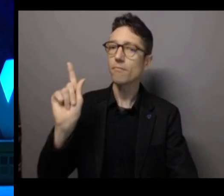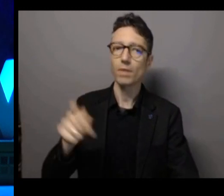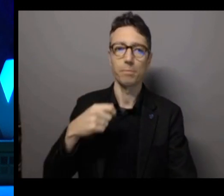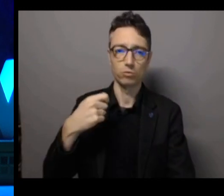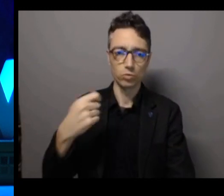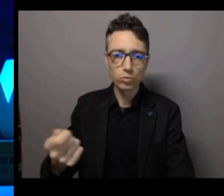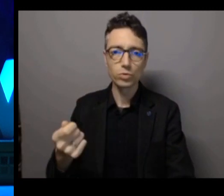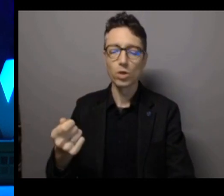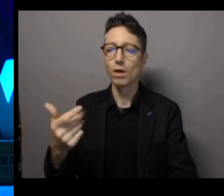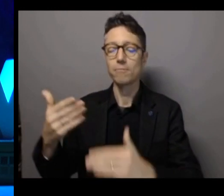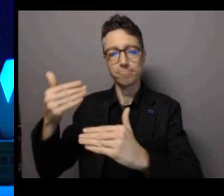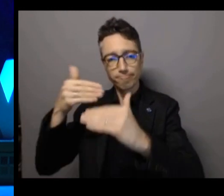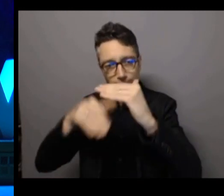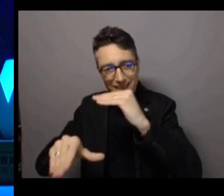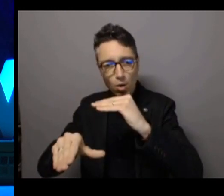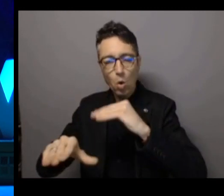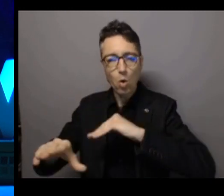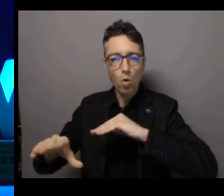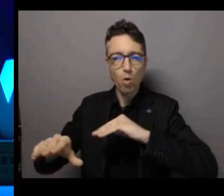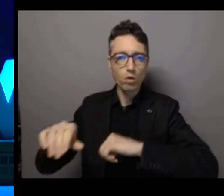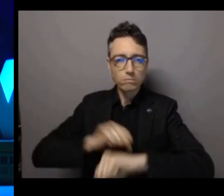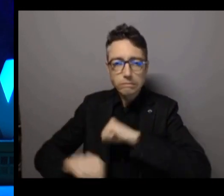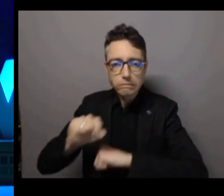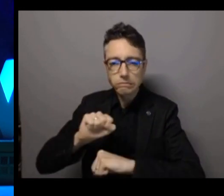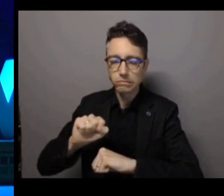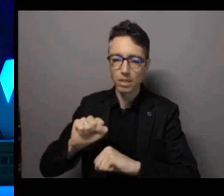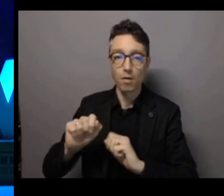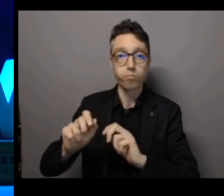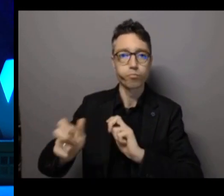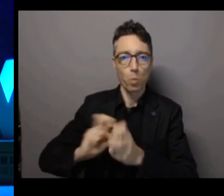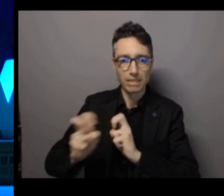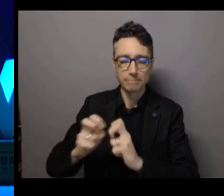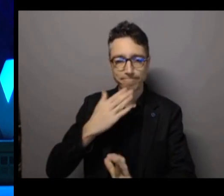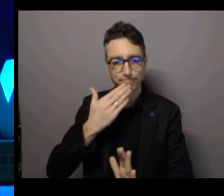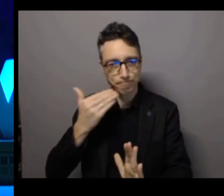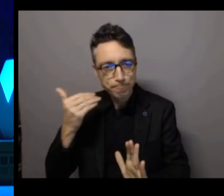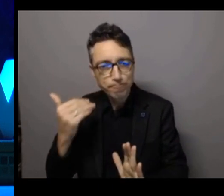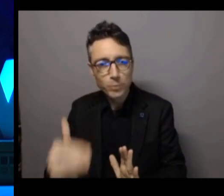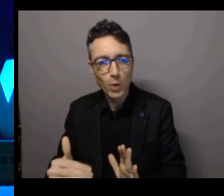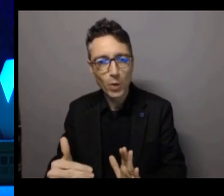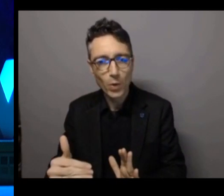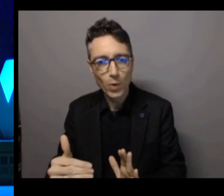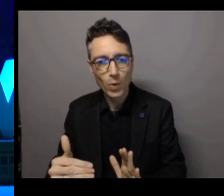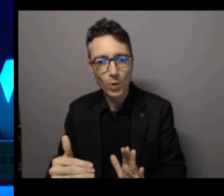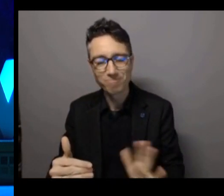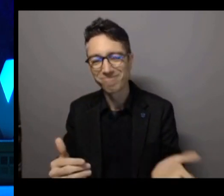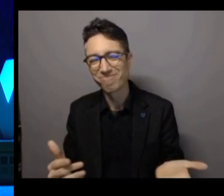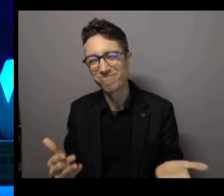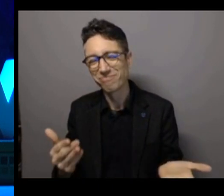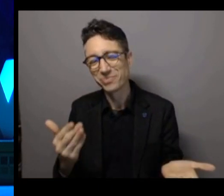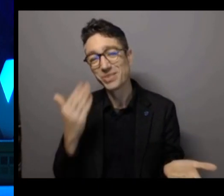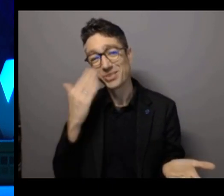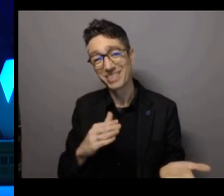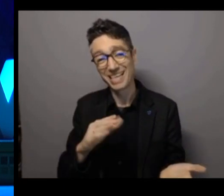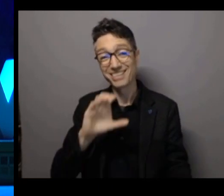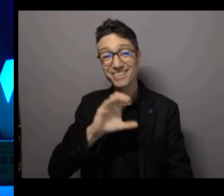dans le métro pour améliorer la mobilité dans les stations également. Je sais qu'il ne sera pas accessible à 100%. On est loin de